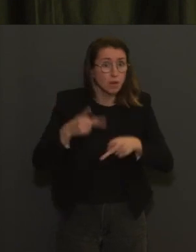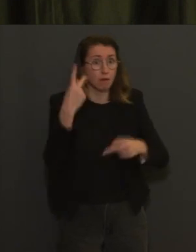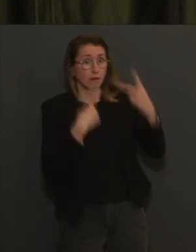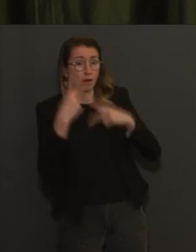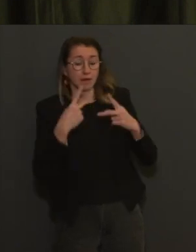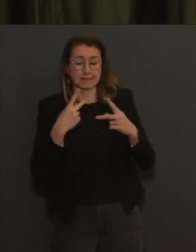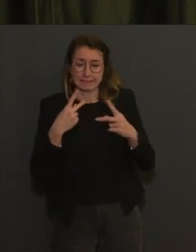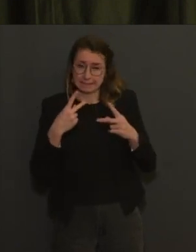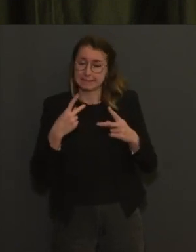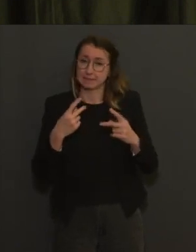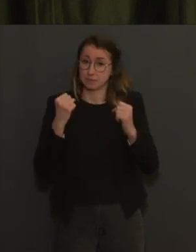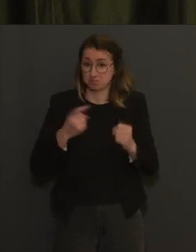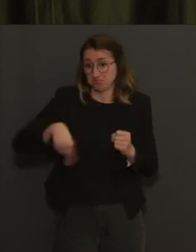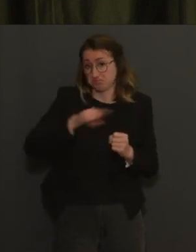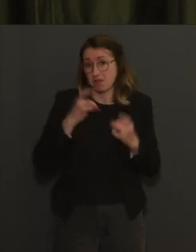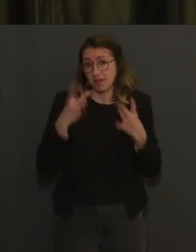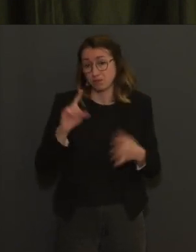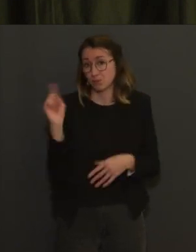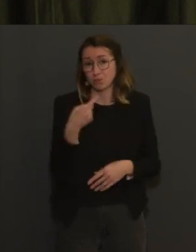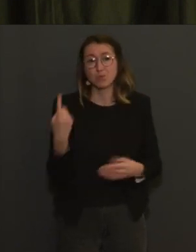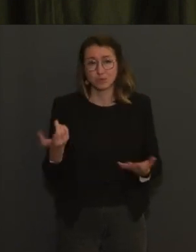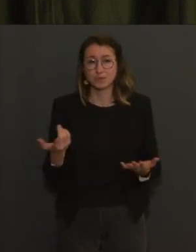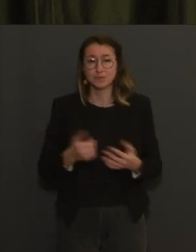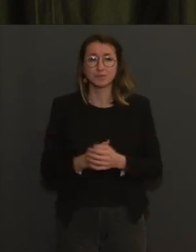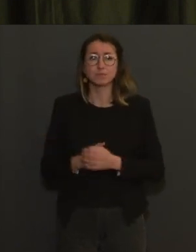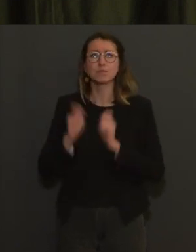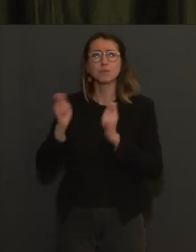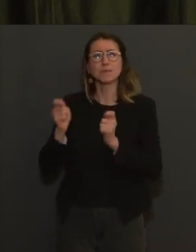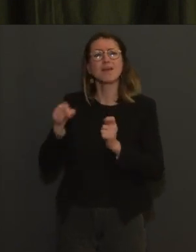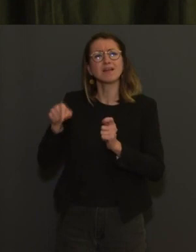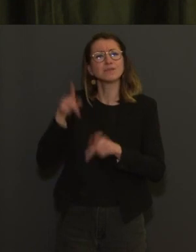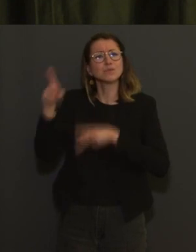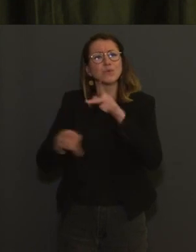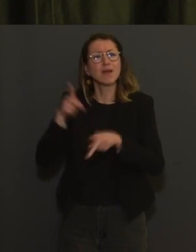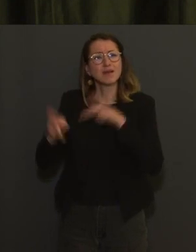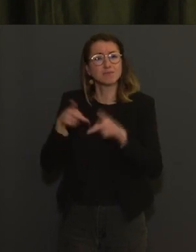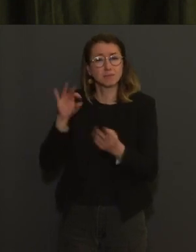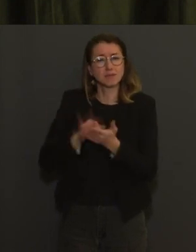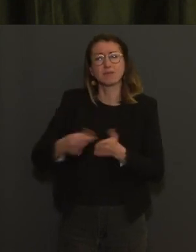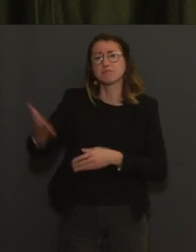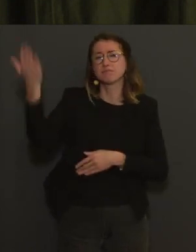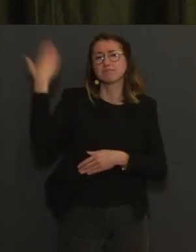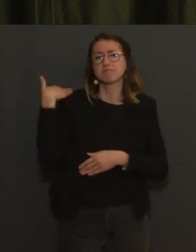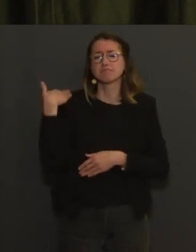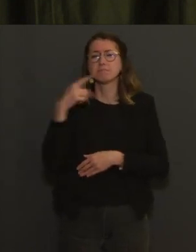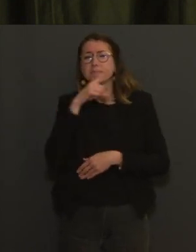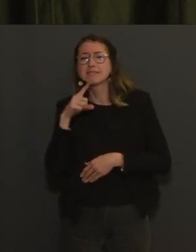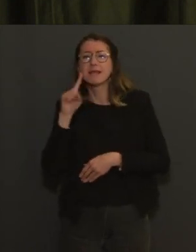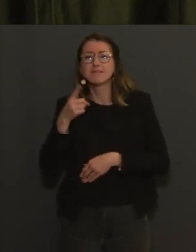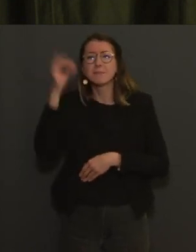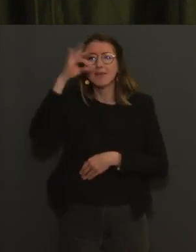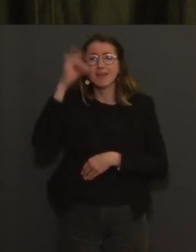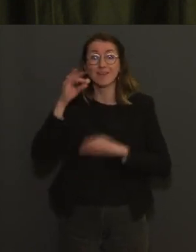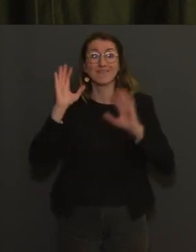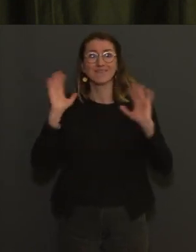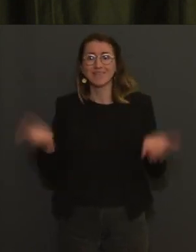Le secteur des soins ne s'est pas encore remis tout à fait de ce qui s'est passé en mars, avril et mai et se retrouve confronté à cette nouvelle